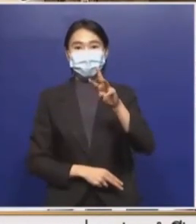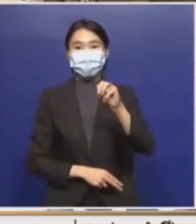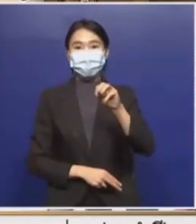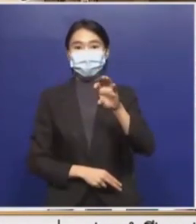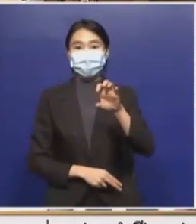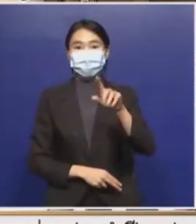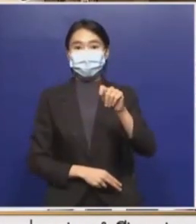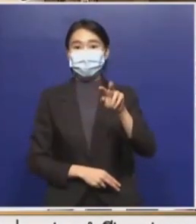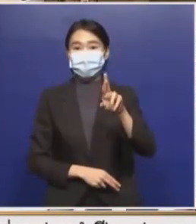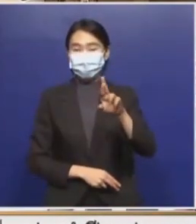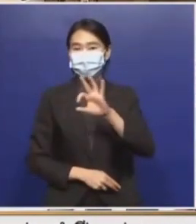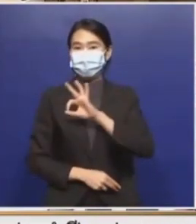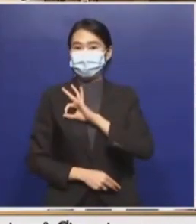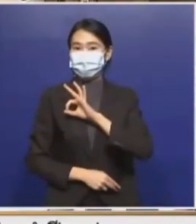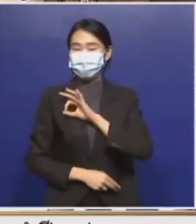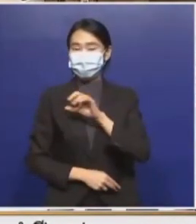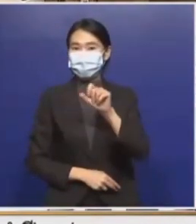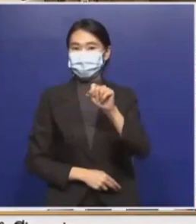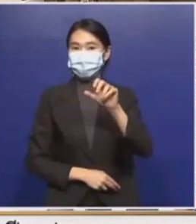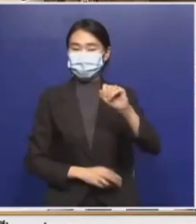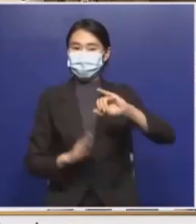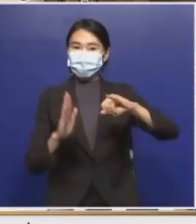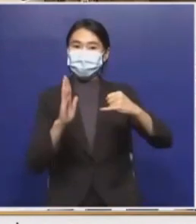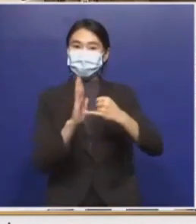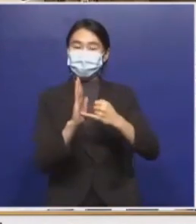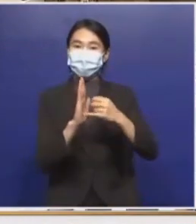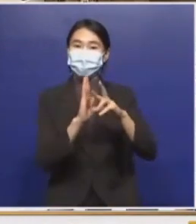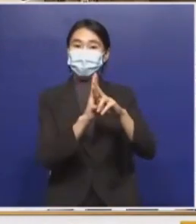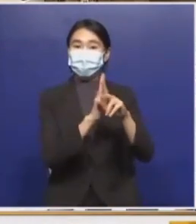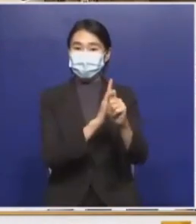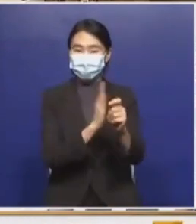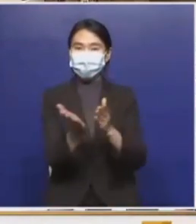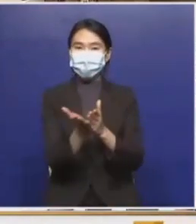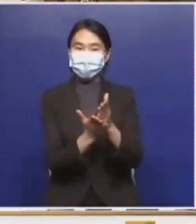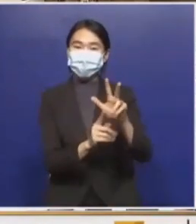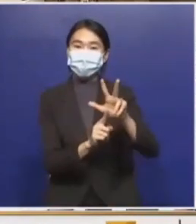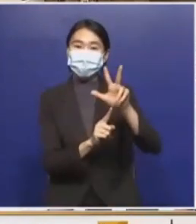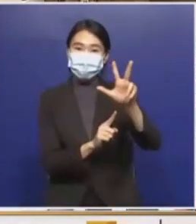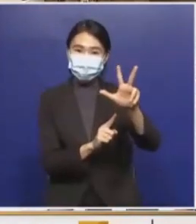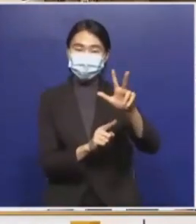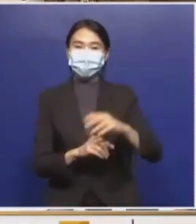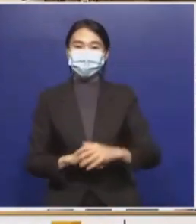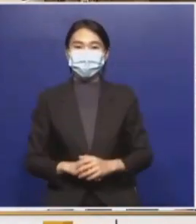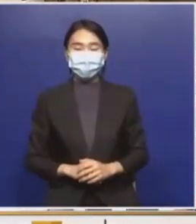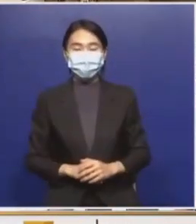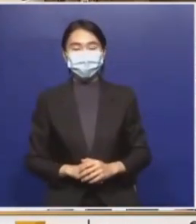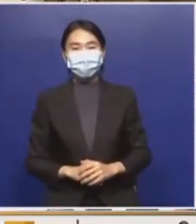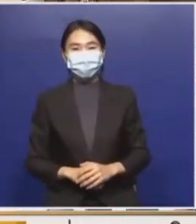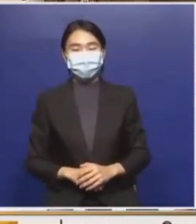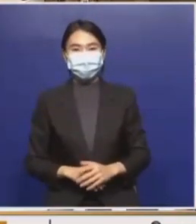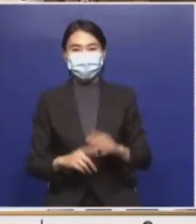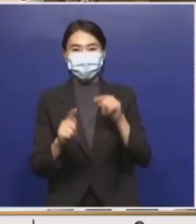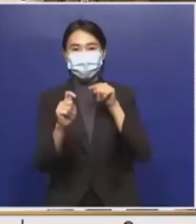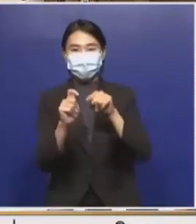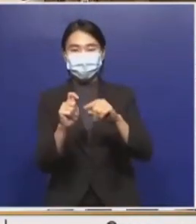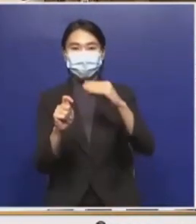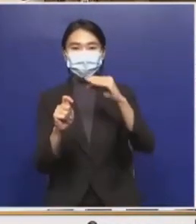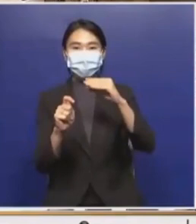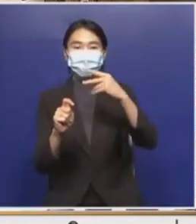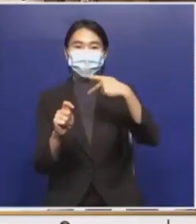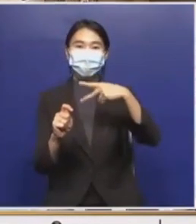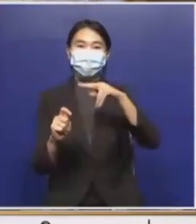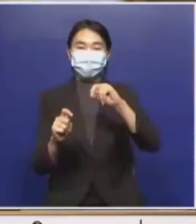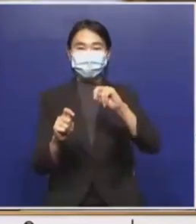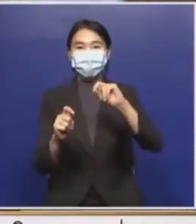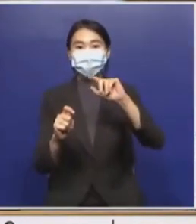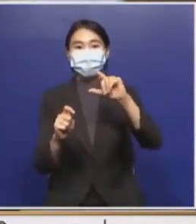สมาชิกสภาผู้แทนราษฎรจังหวัด101เขต3ซึ่งประกอบไปด้วยอำเภอโพนทองหนองพอกเม